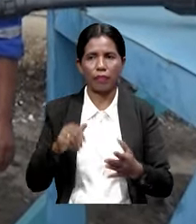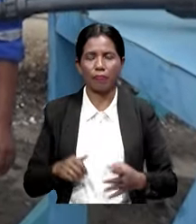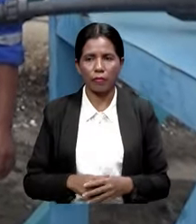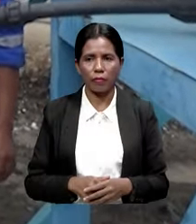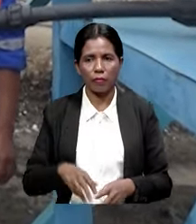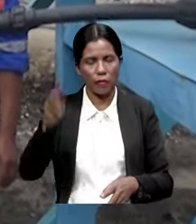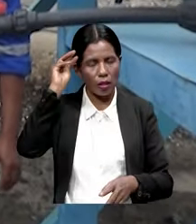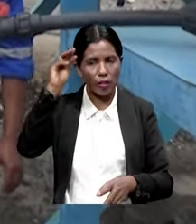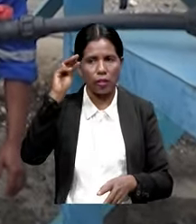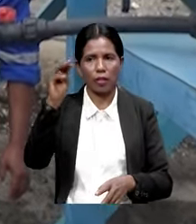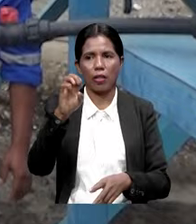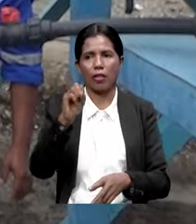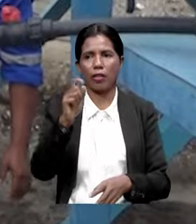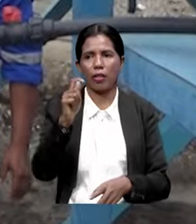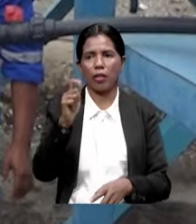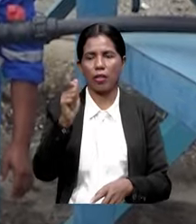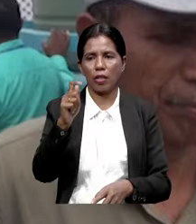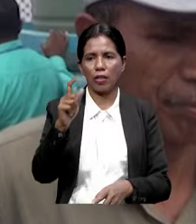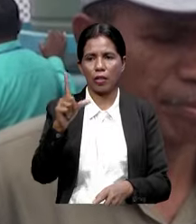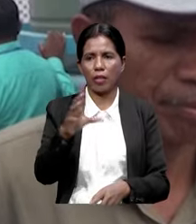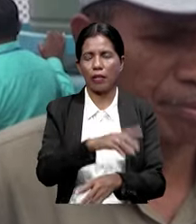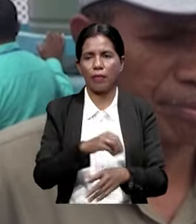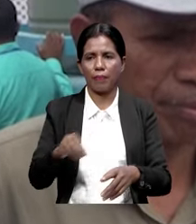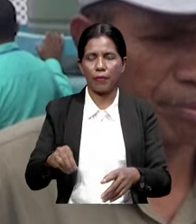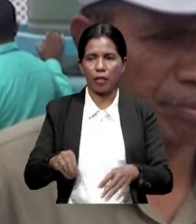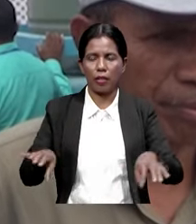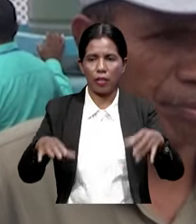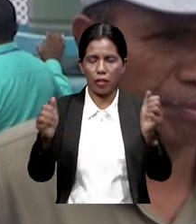ministro estatal nea, ni al pedidi de ba ia